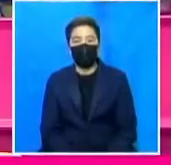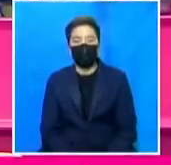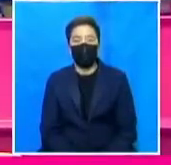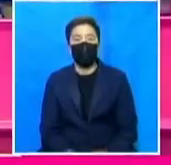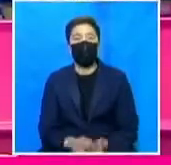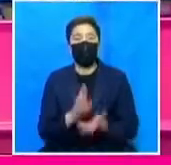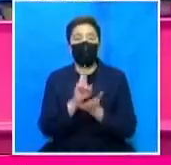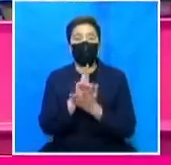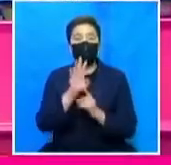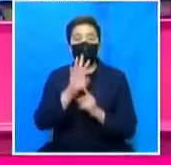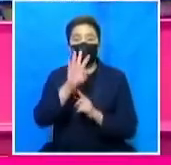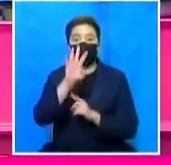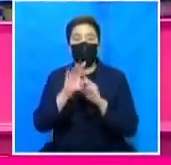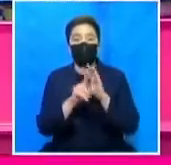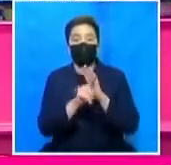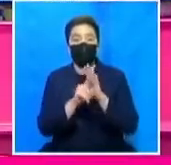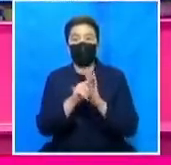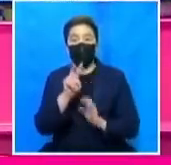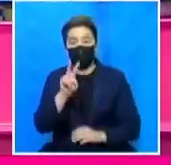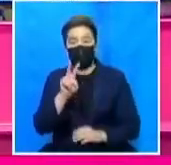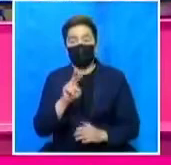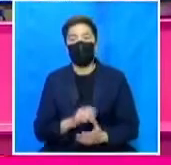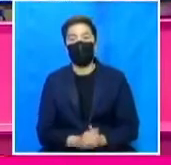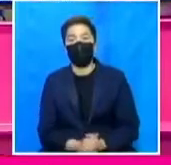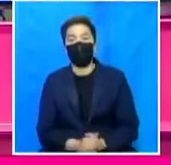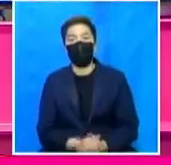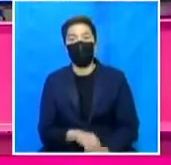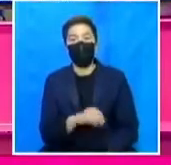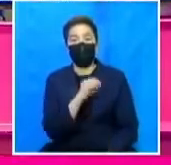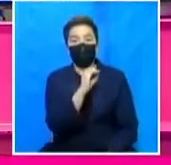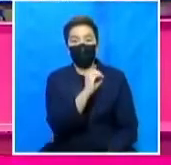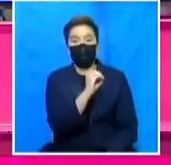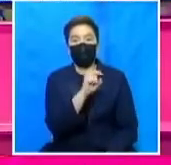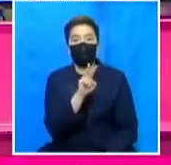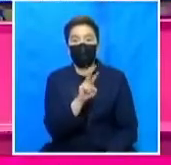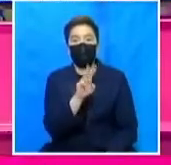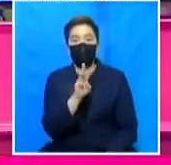อันดับที่4หมุนครั้งที่2เลขที่ออก